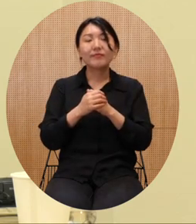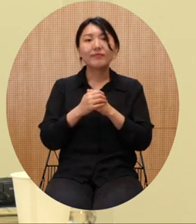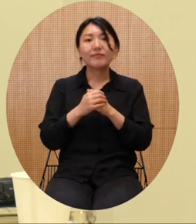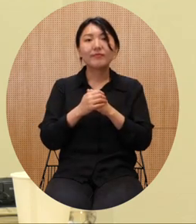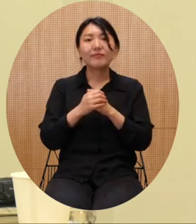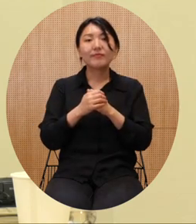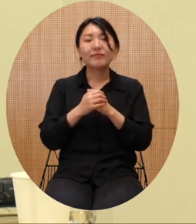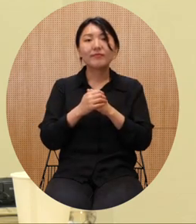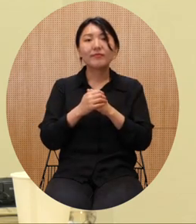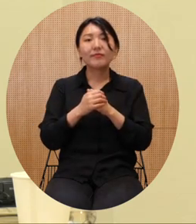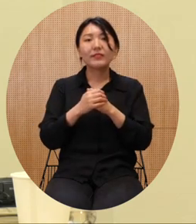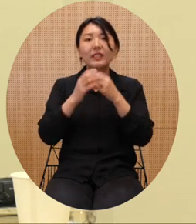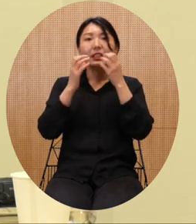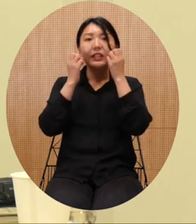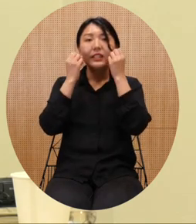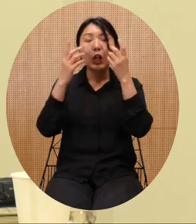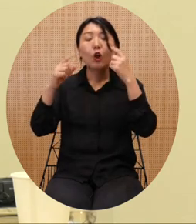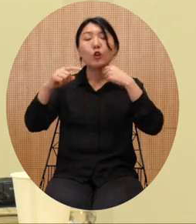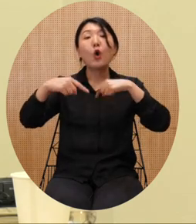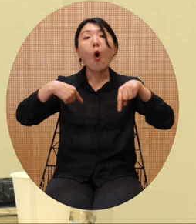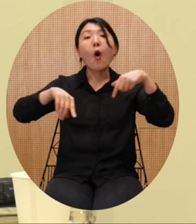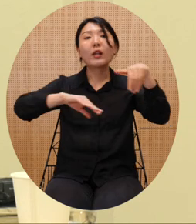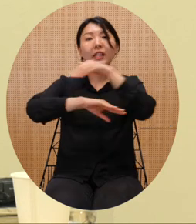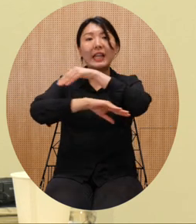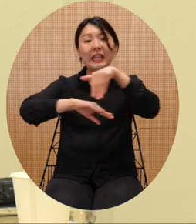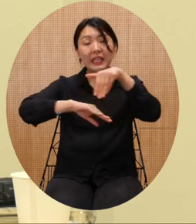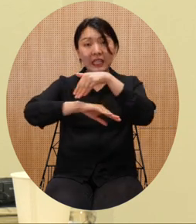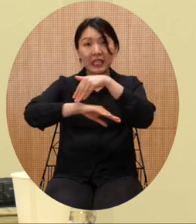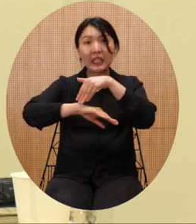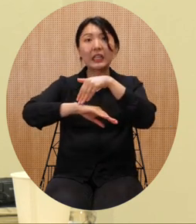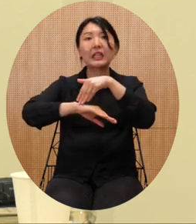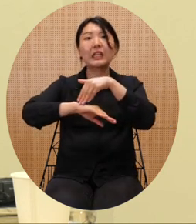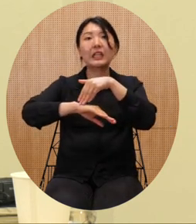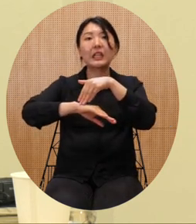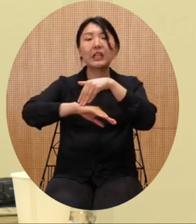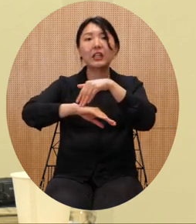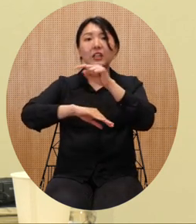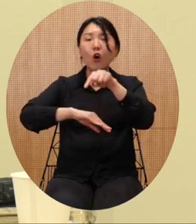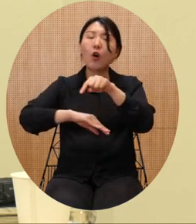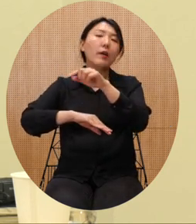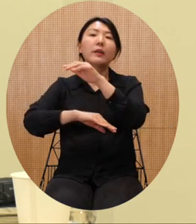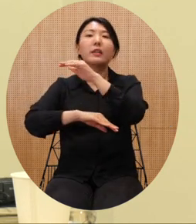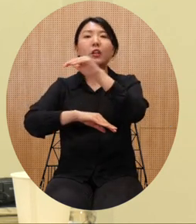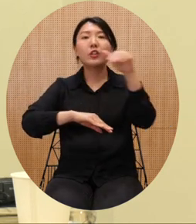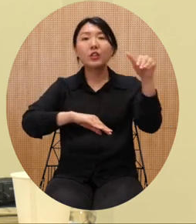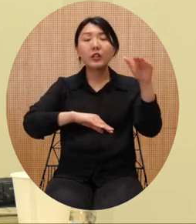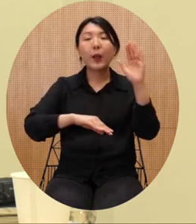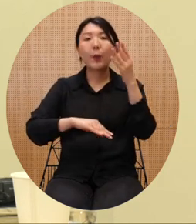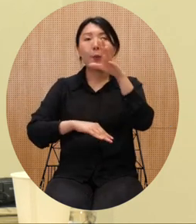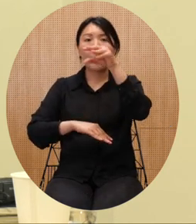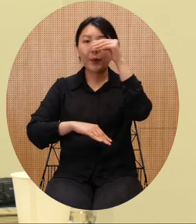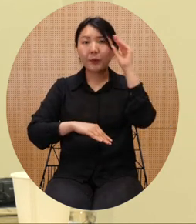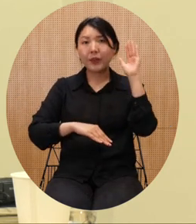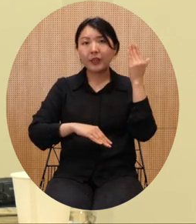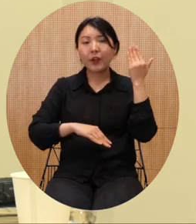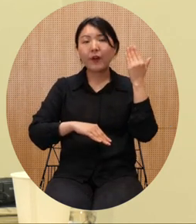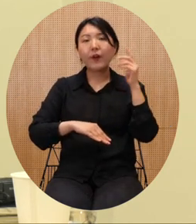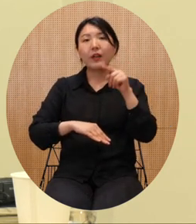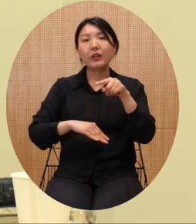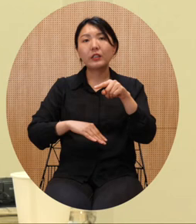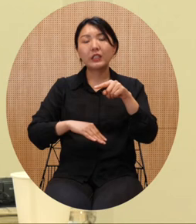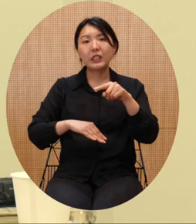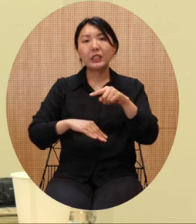유지하듯이 새로운 정책들이 새로운 기준이 되고 모범이 되어서 그것들이 표준이 될 수